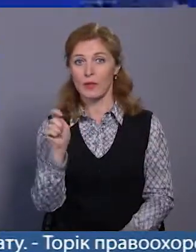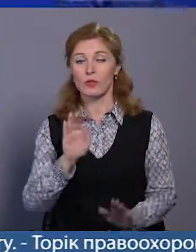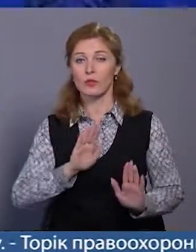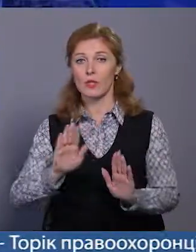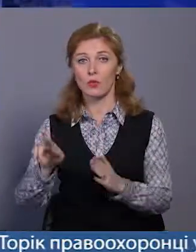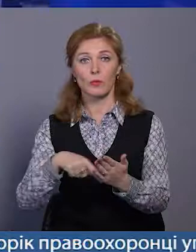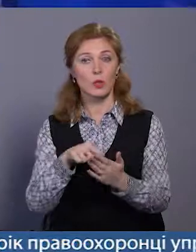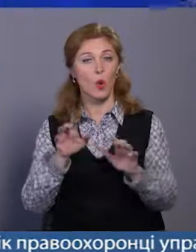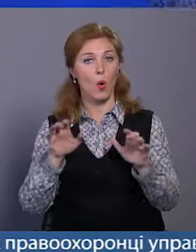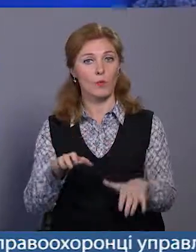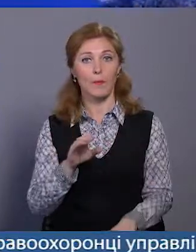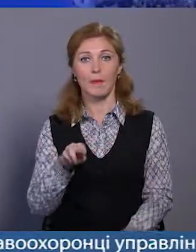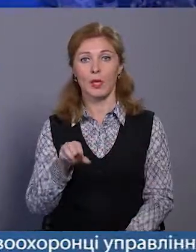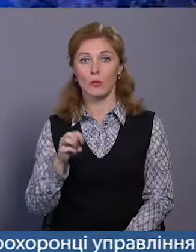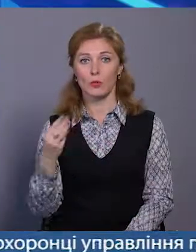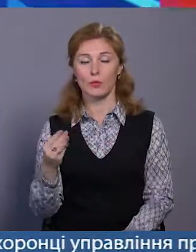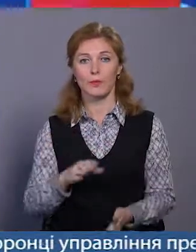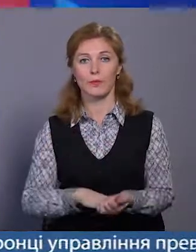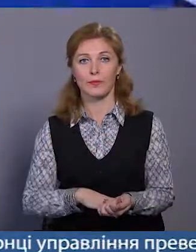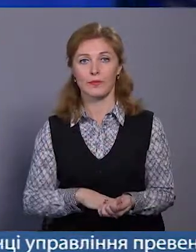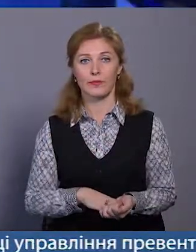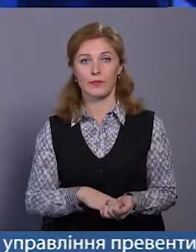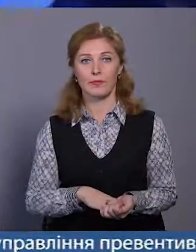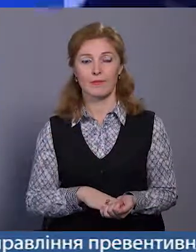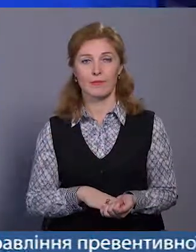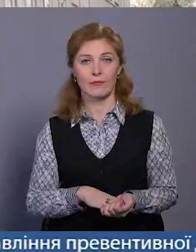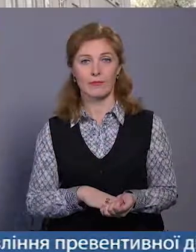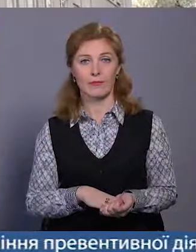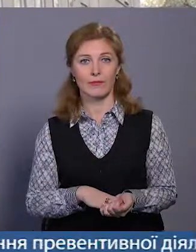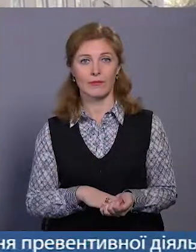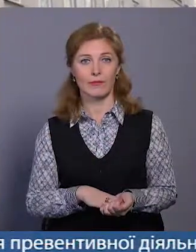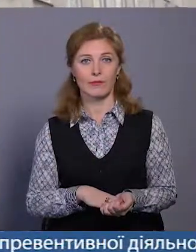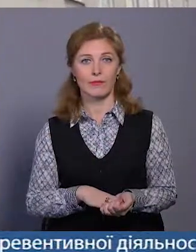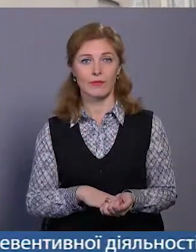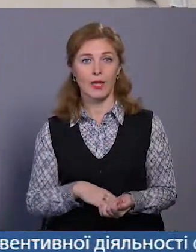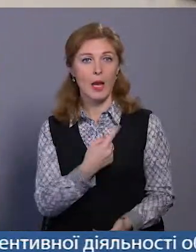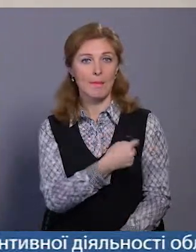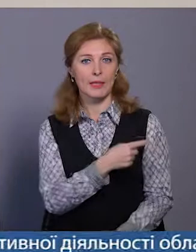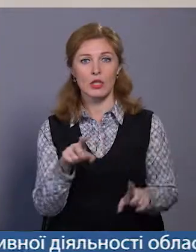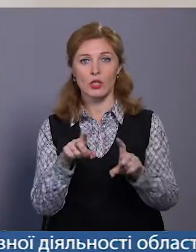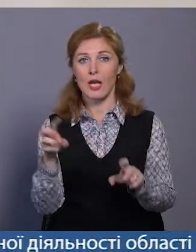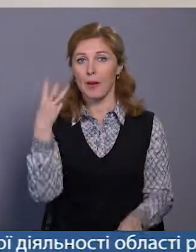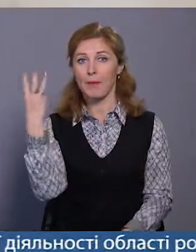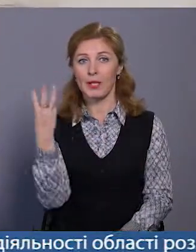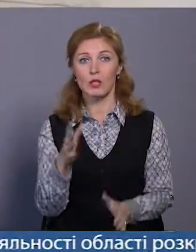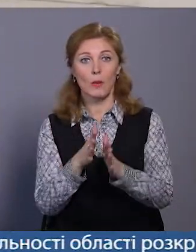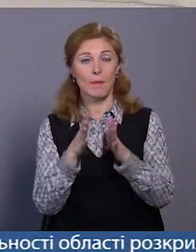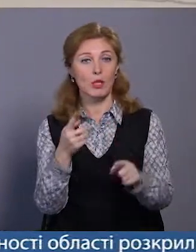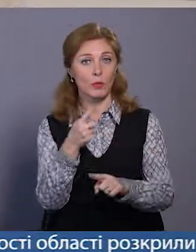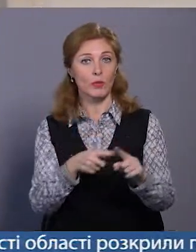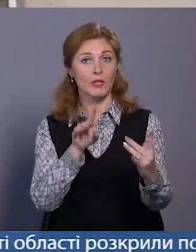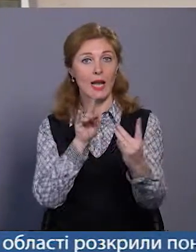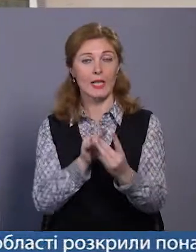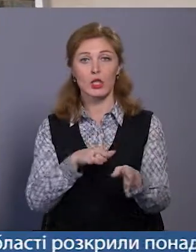заступник міського голови Роман Примуш. Ірина Аріон далі. У медичних закладах Хмельницького більше половини